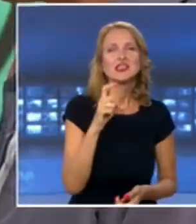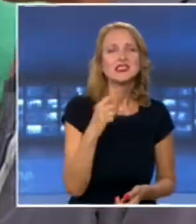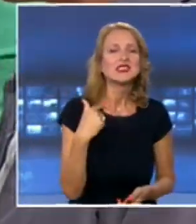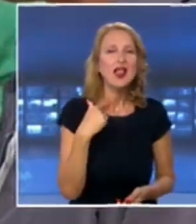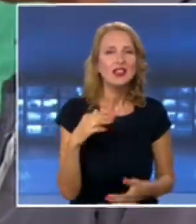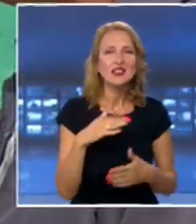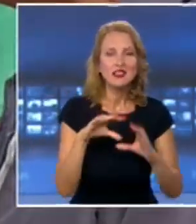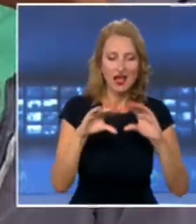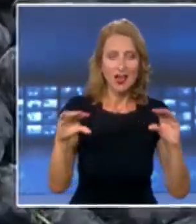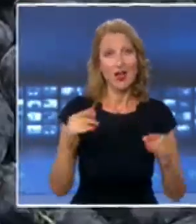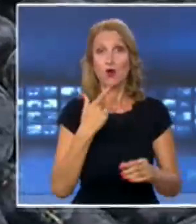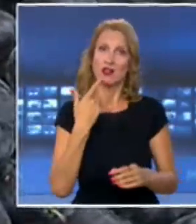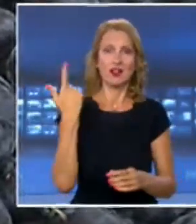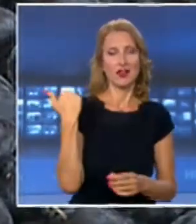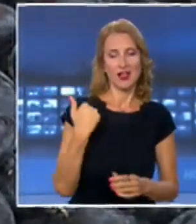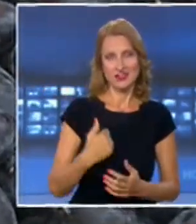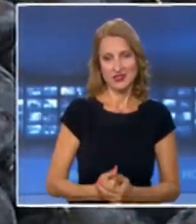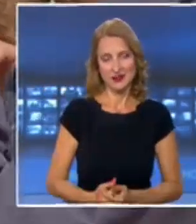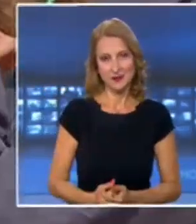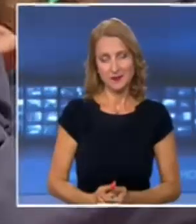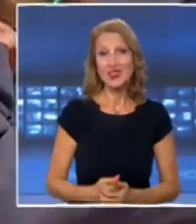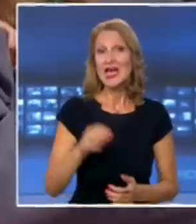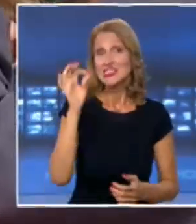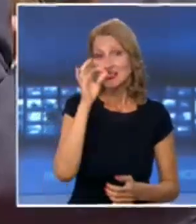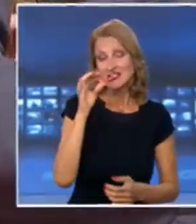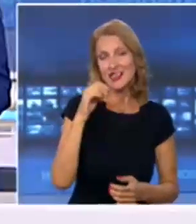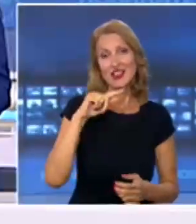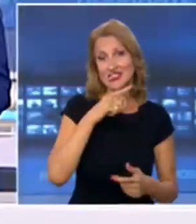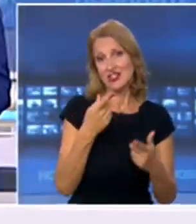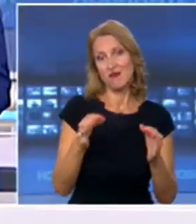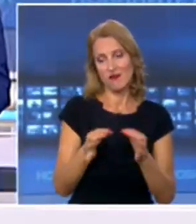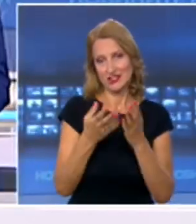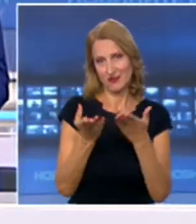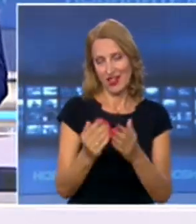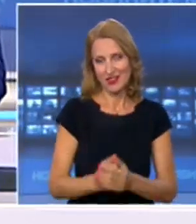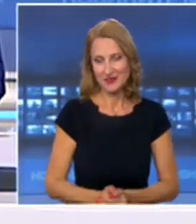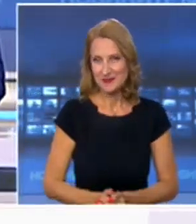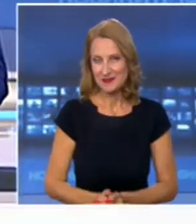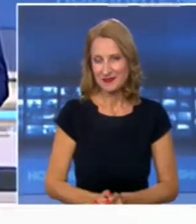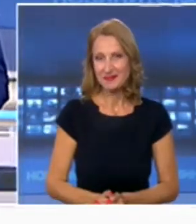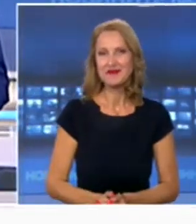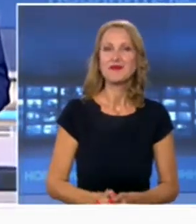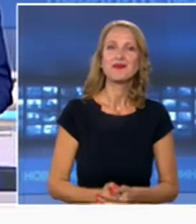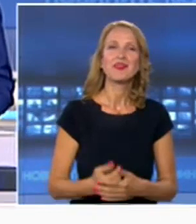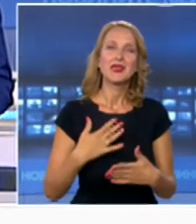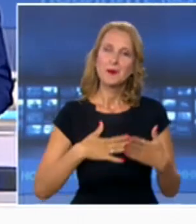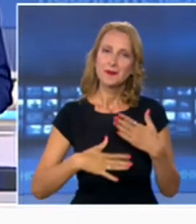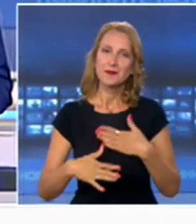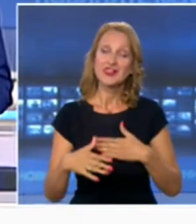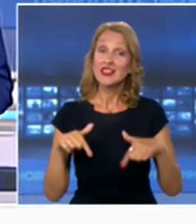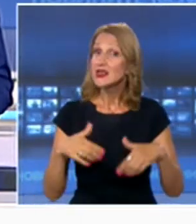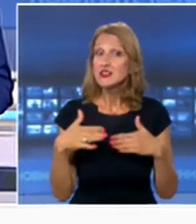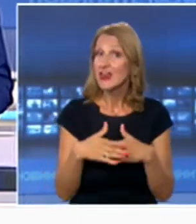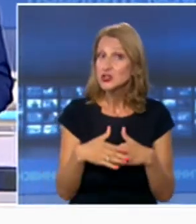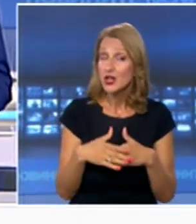За новините на Нова от фестивала на синята слива, Мартин Георгиев. Благодаря ви, че научихте новините от нас. А